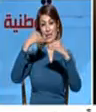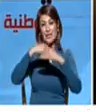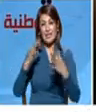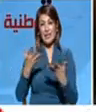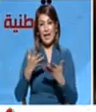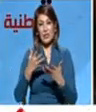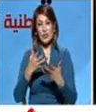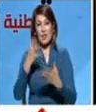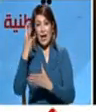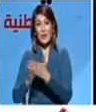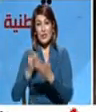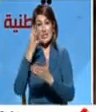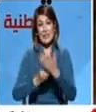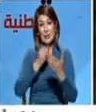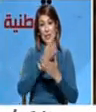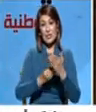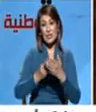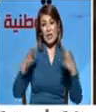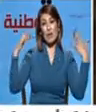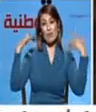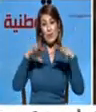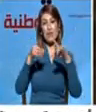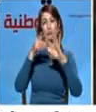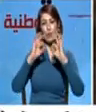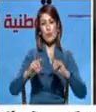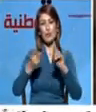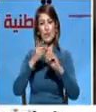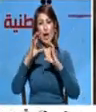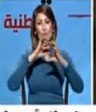ال تماشيا مع قررت الحجر الصحي وتجنب الكونتاكت اكثر